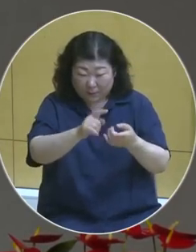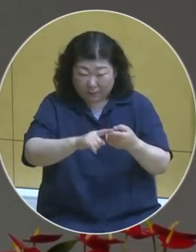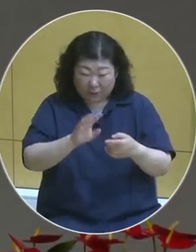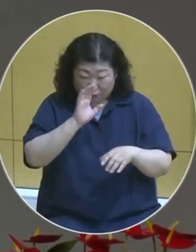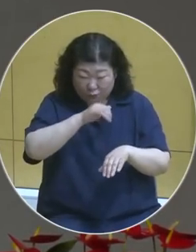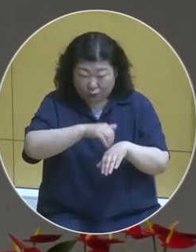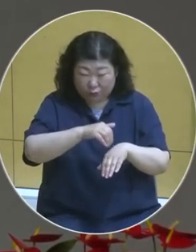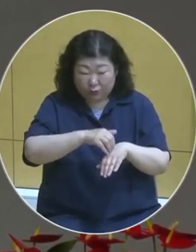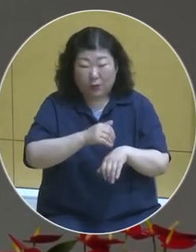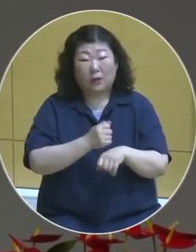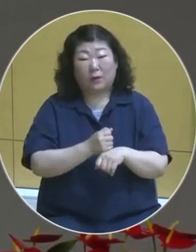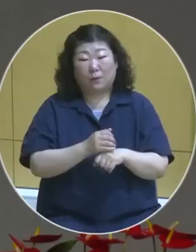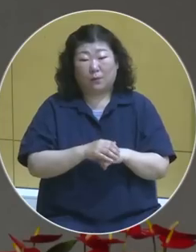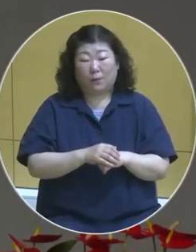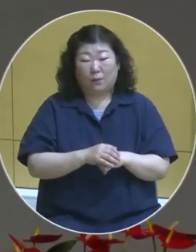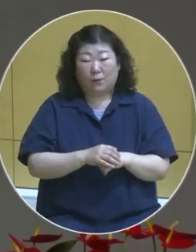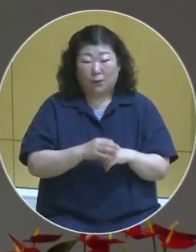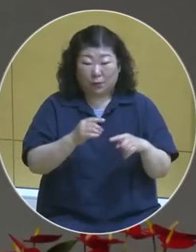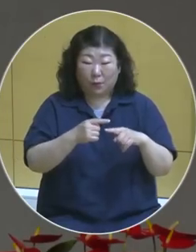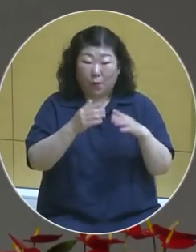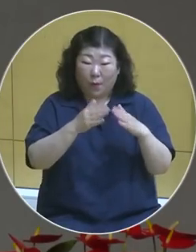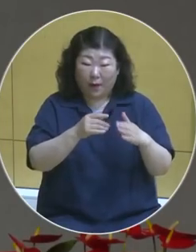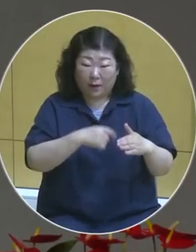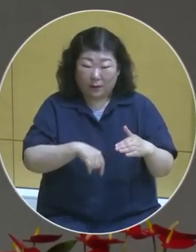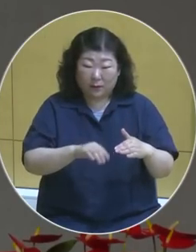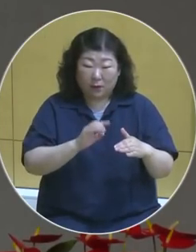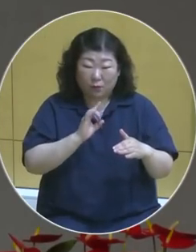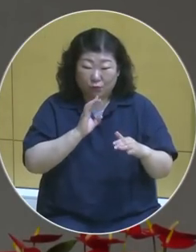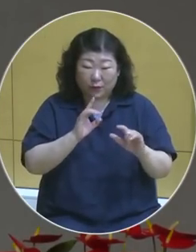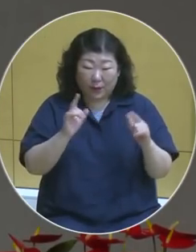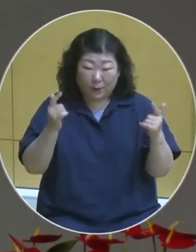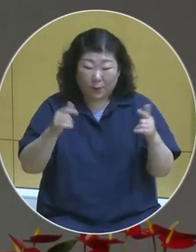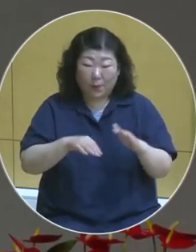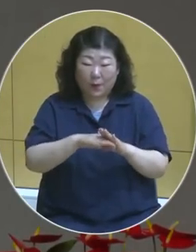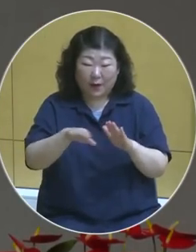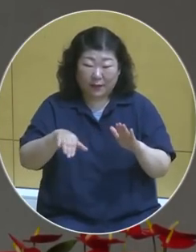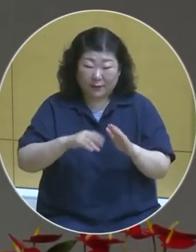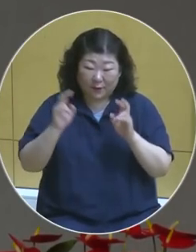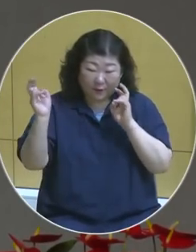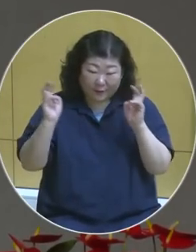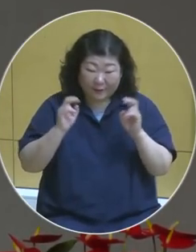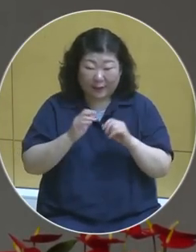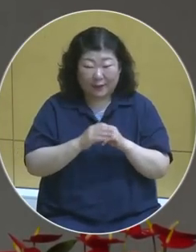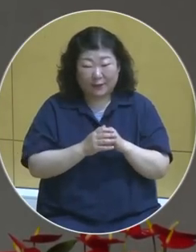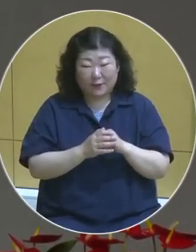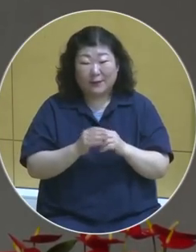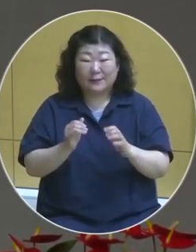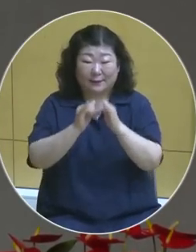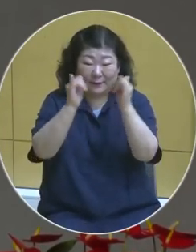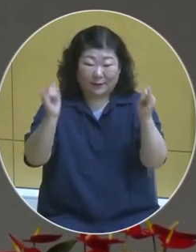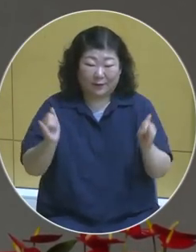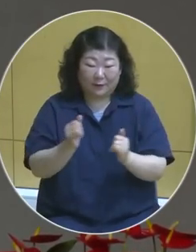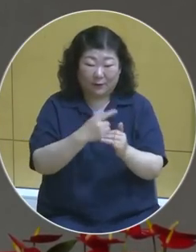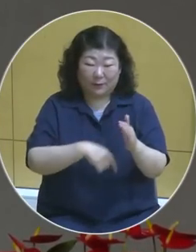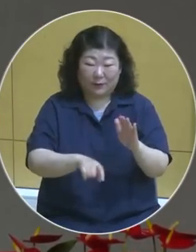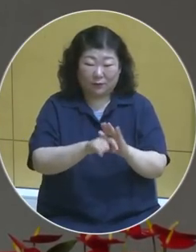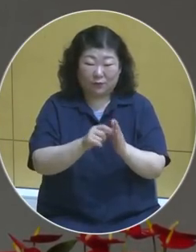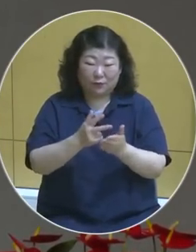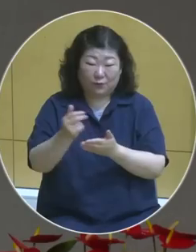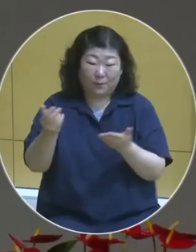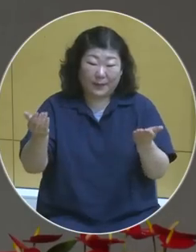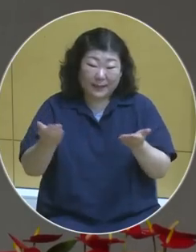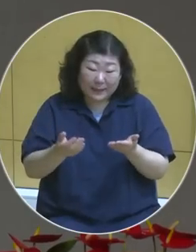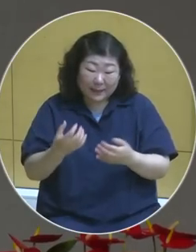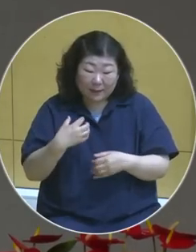여러분의 섬김이 교회에서만 끝나는 것이 아니라 가정에서 직장에서 또 이사를 위해서 정말 주님의 일들을 감당하는